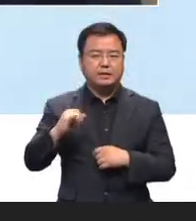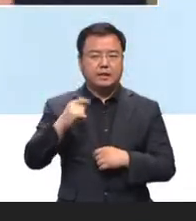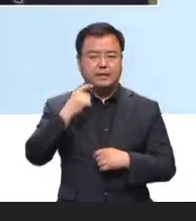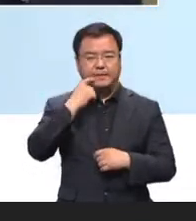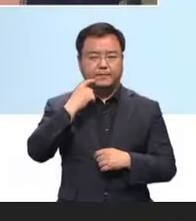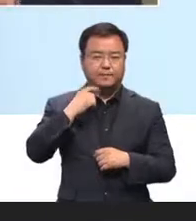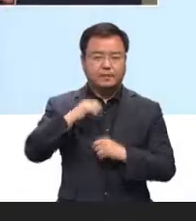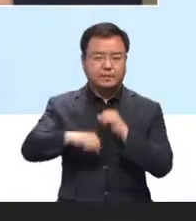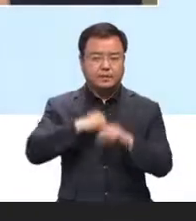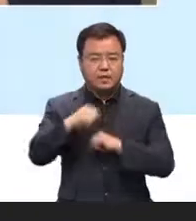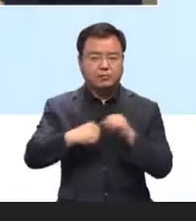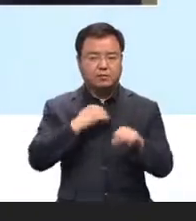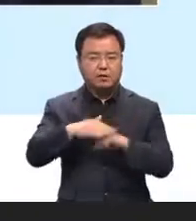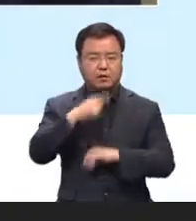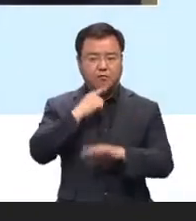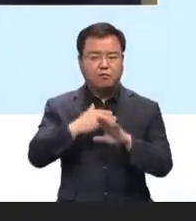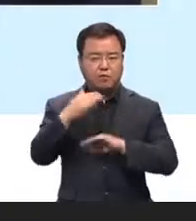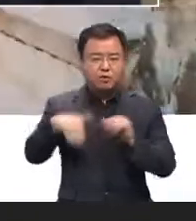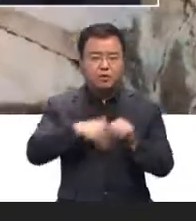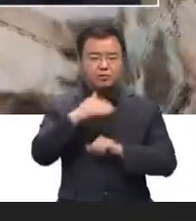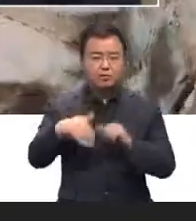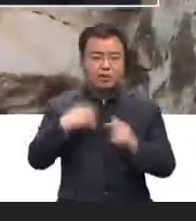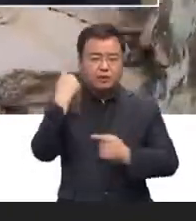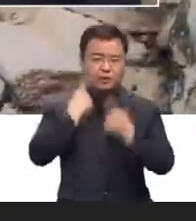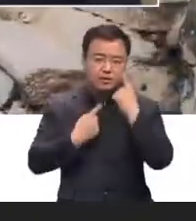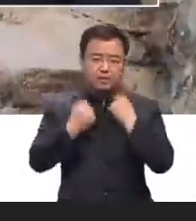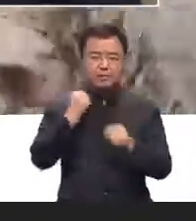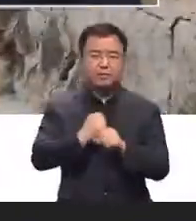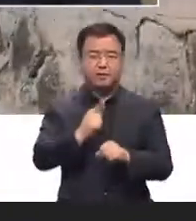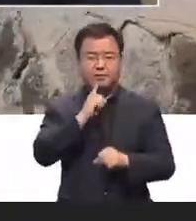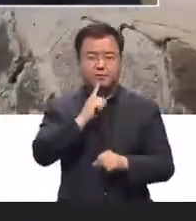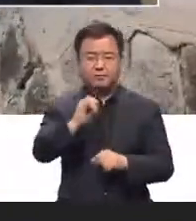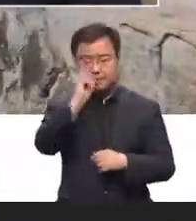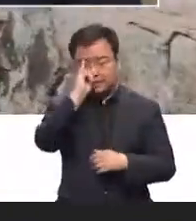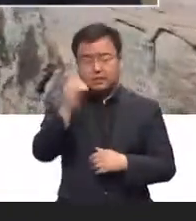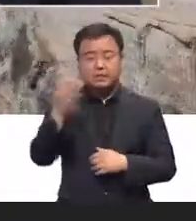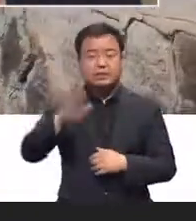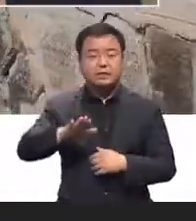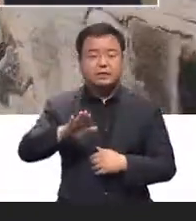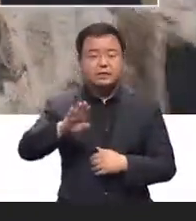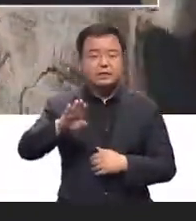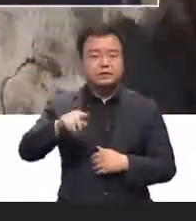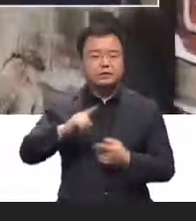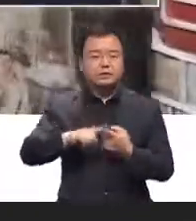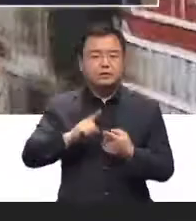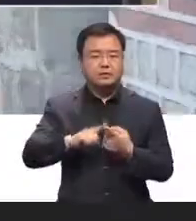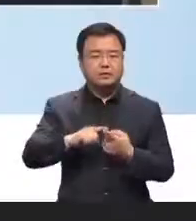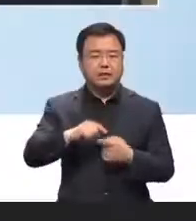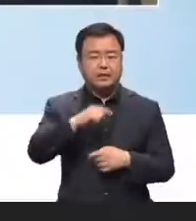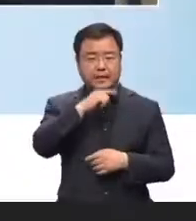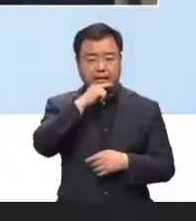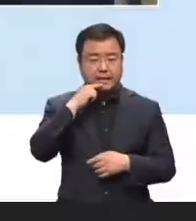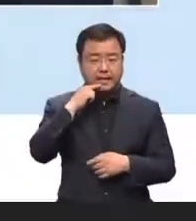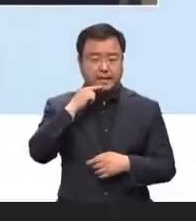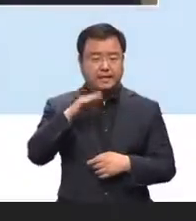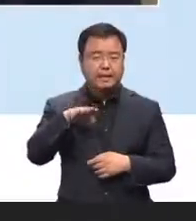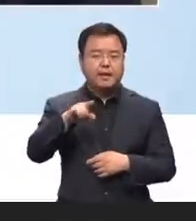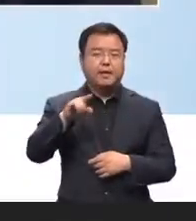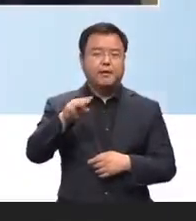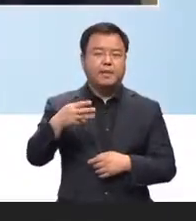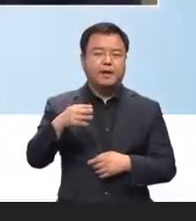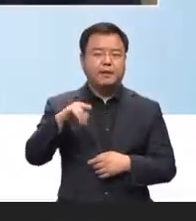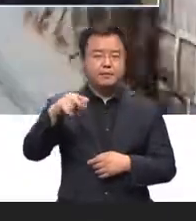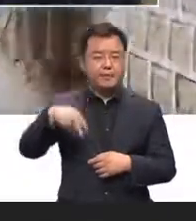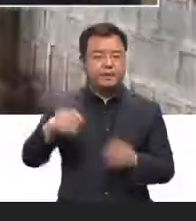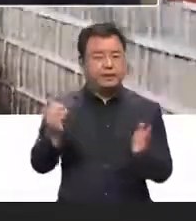즉 북한의 분위기를 해친다 이런게 있는데 까지 블루 벨벳 같은 아이돌 댄스 까지는 어느정도 용서할